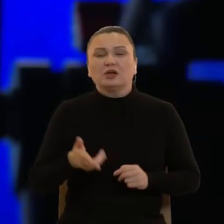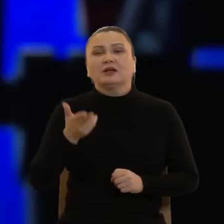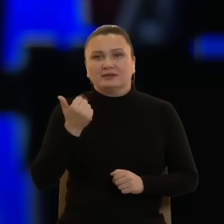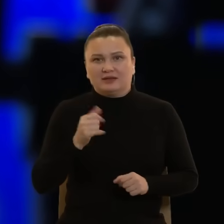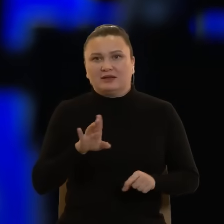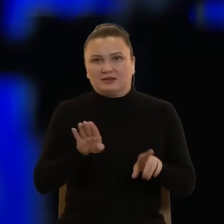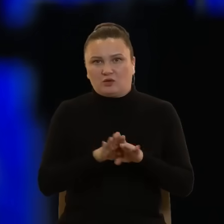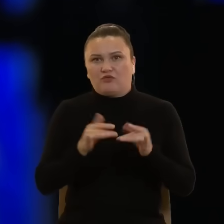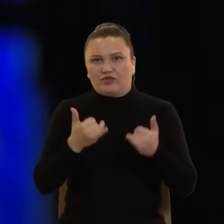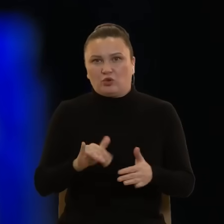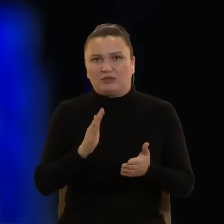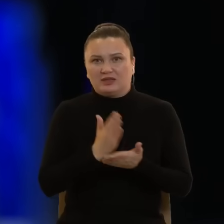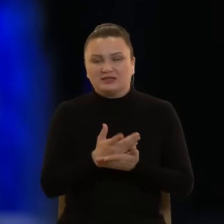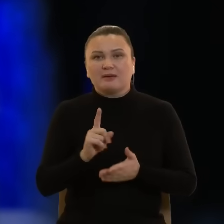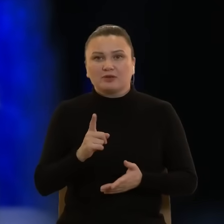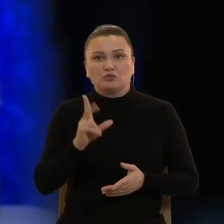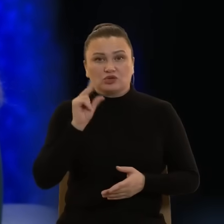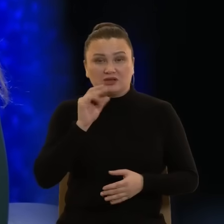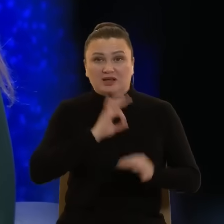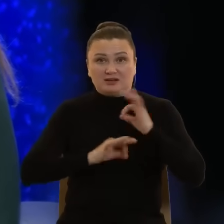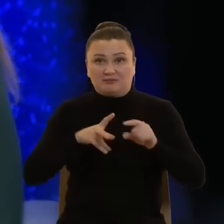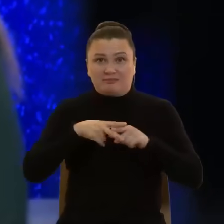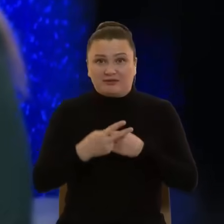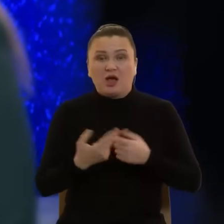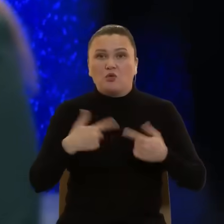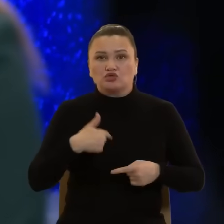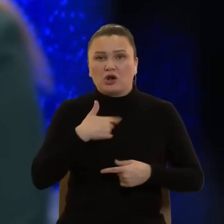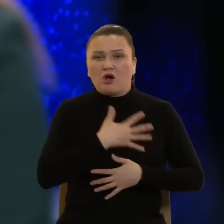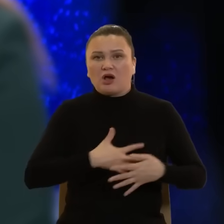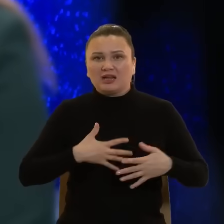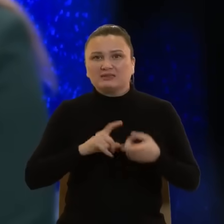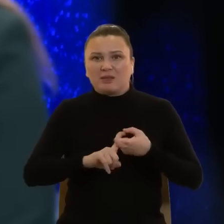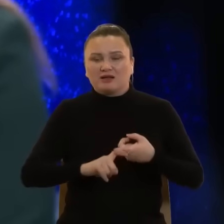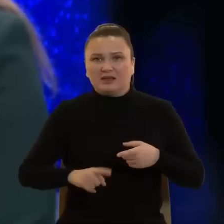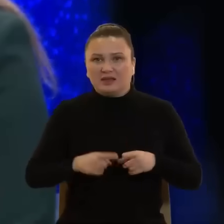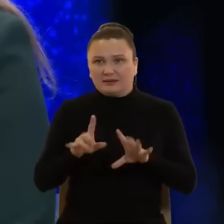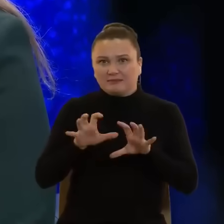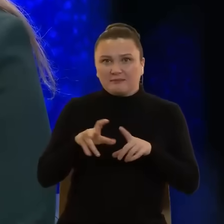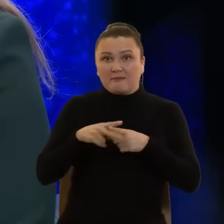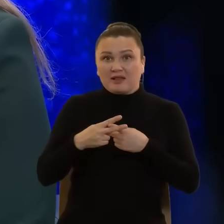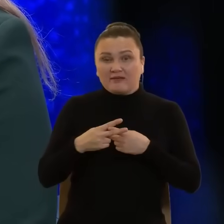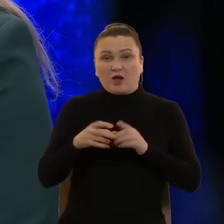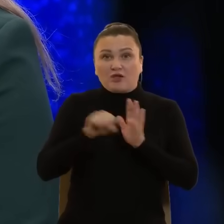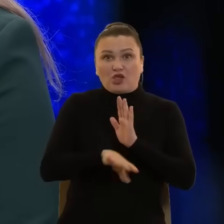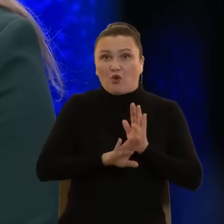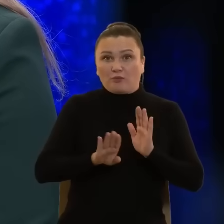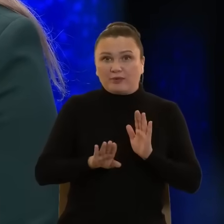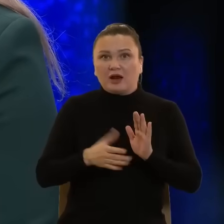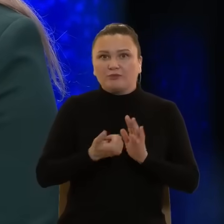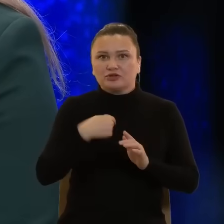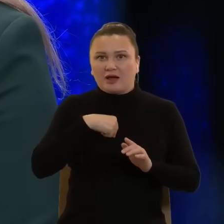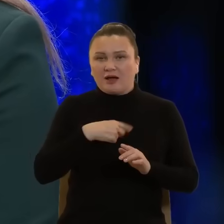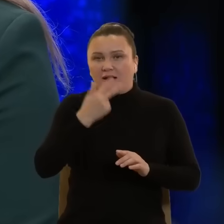даже в процессе лечения могут приобретать устойчивость. Вот поэтому, конечно, здесь чрезвычайно важно следовать рекомендациям врача.